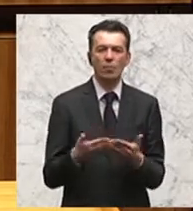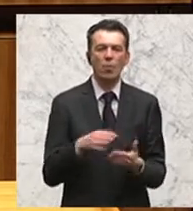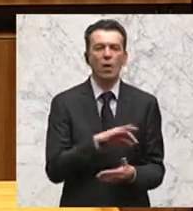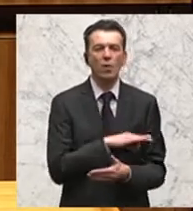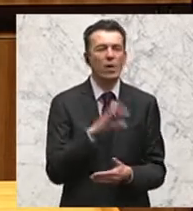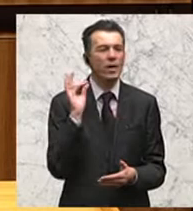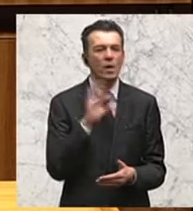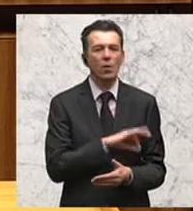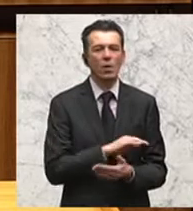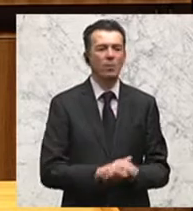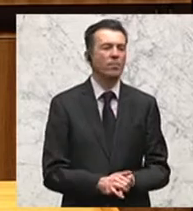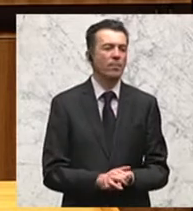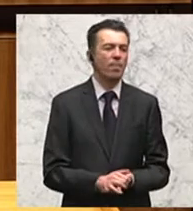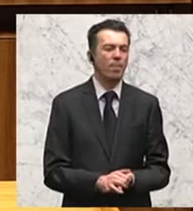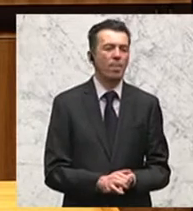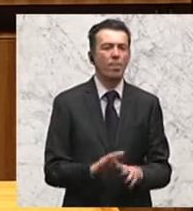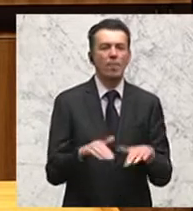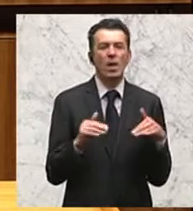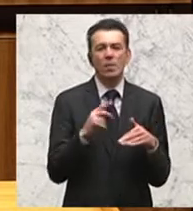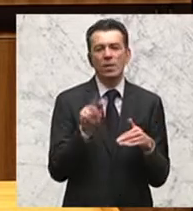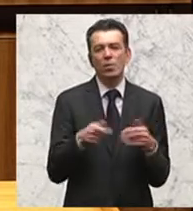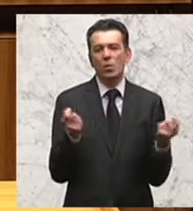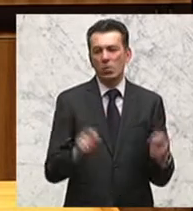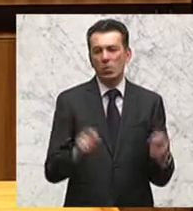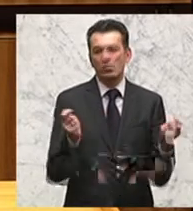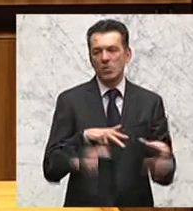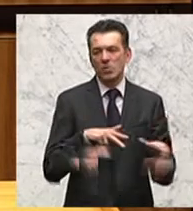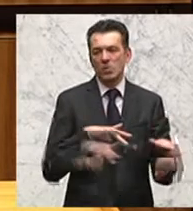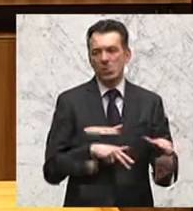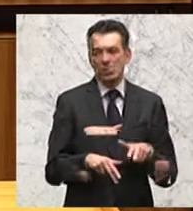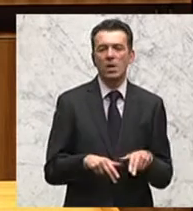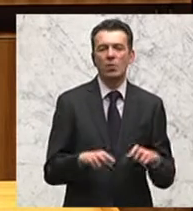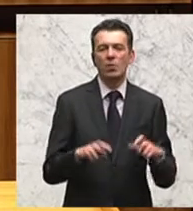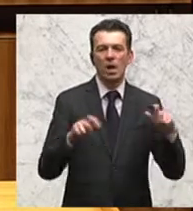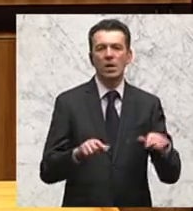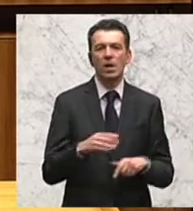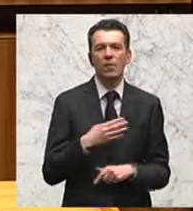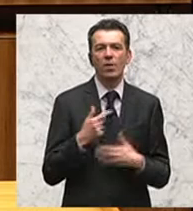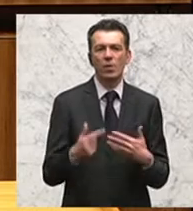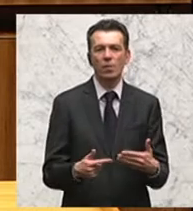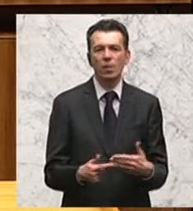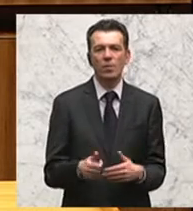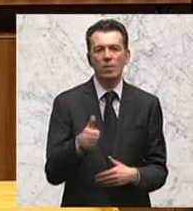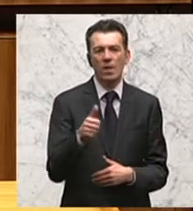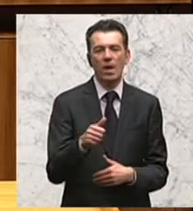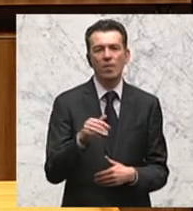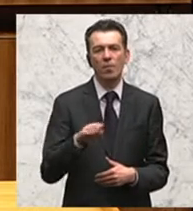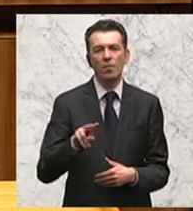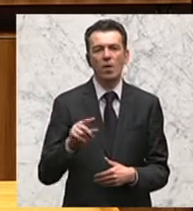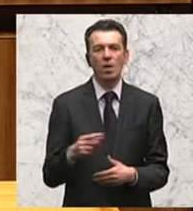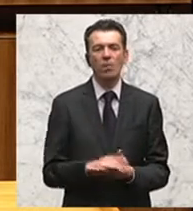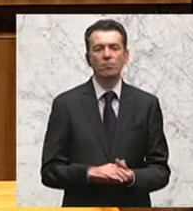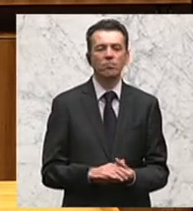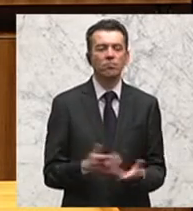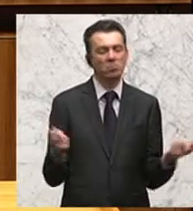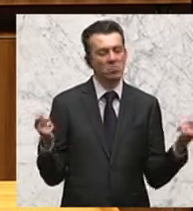und Kollegen ein. Der Nationalrat wolle beschließen, der Bundesregierung gemäß Artikel 24 71 BVG durch ausdrückliche